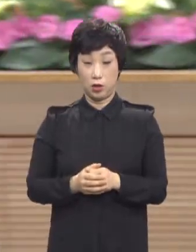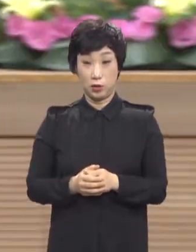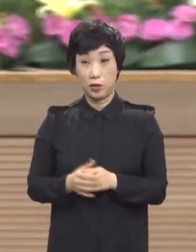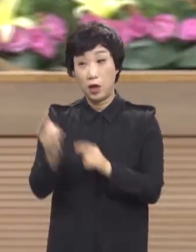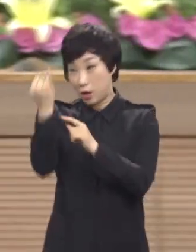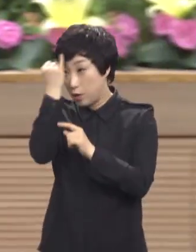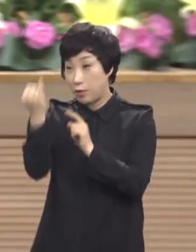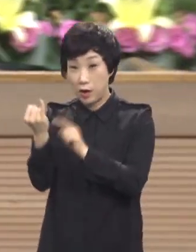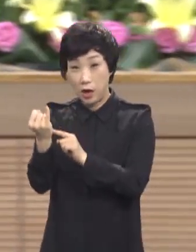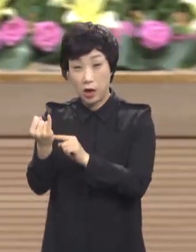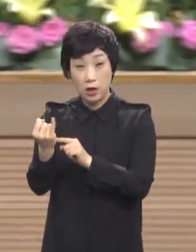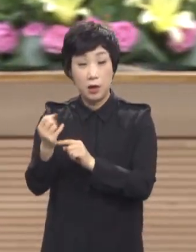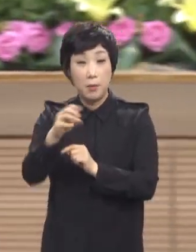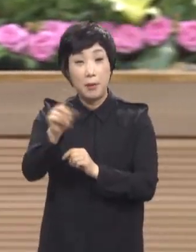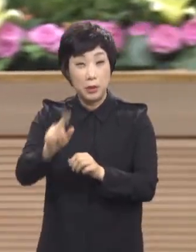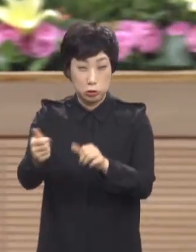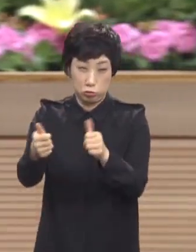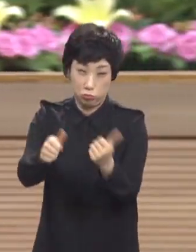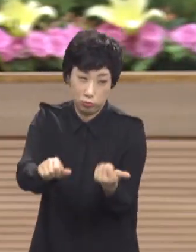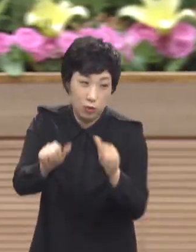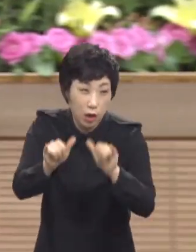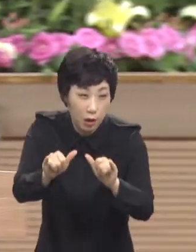죽을까 하노라 하였다 하니까